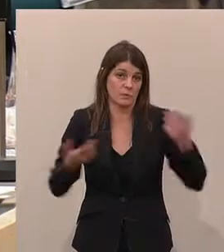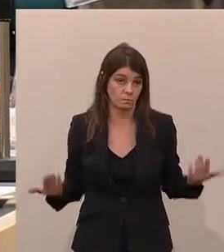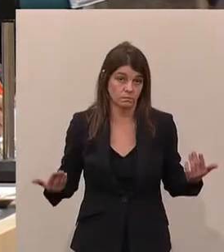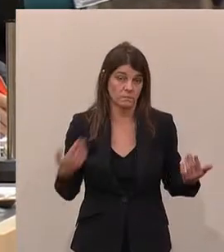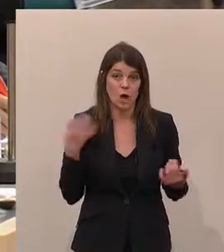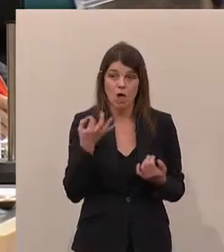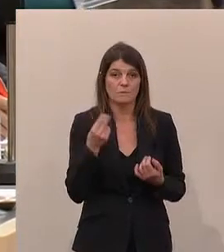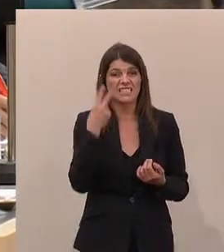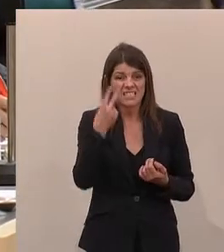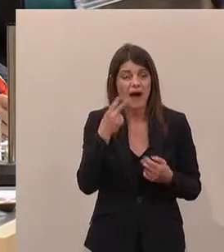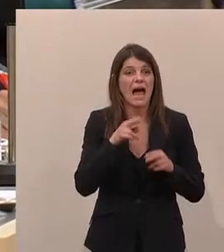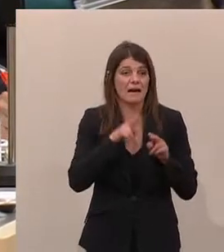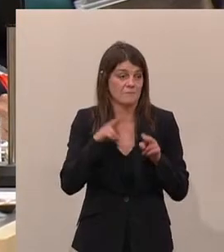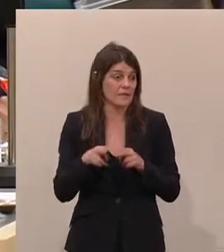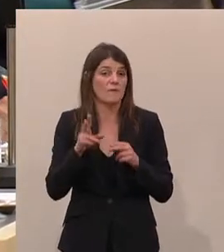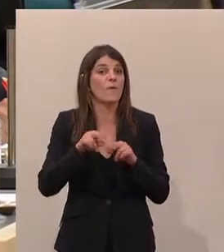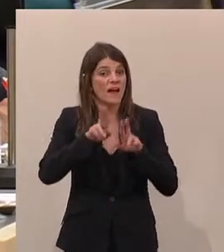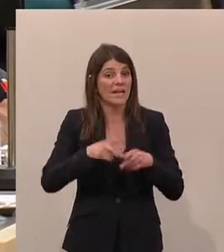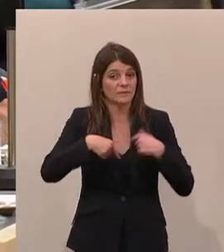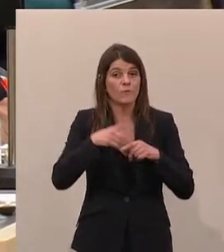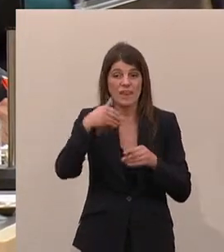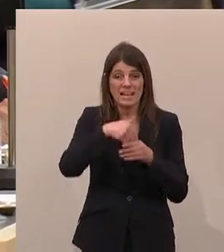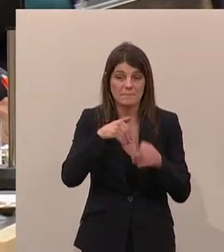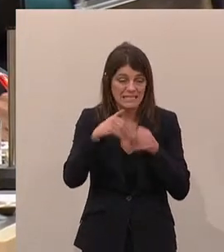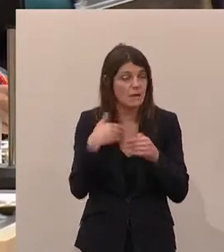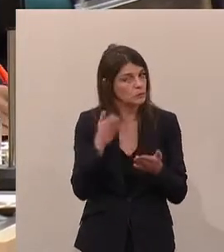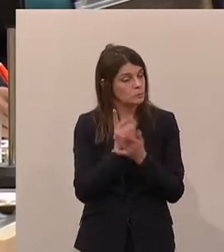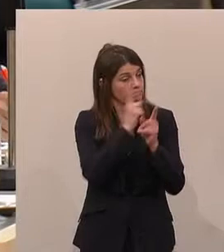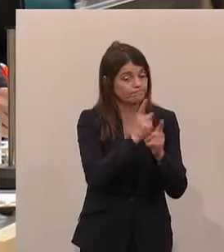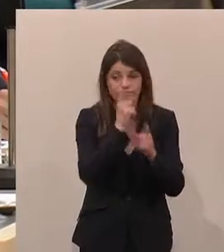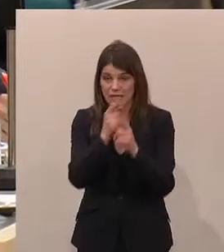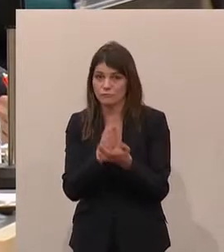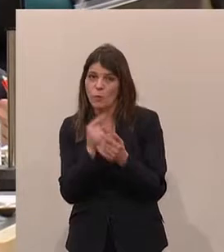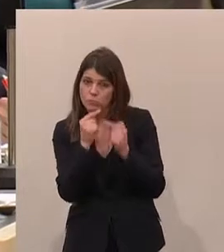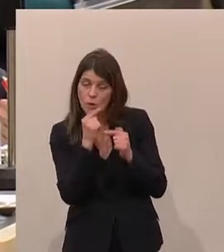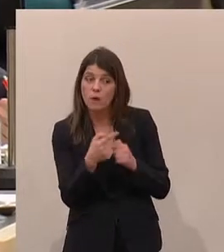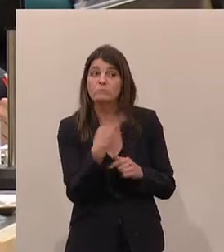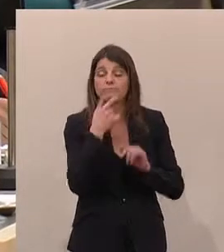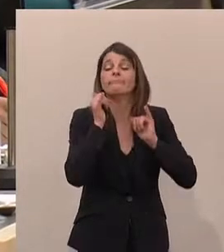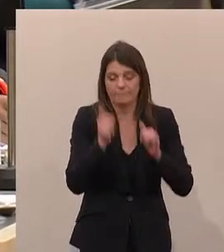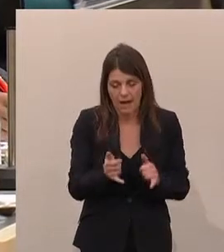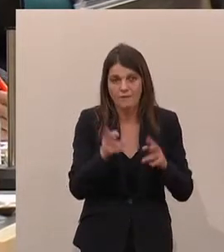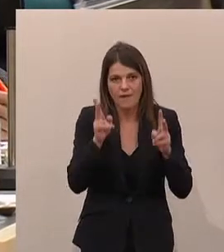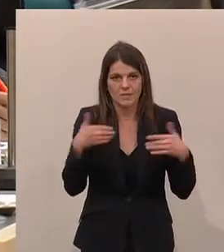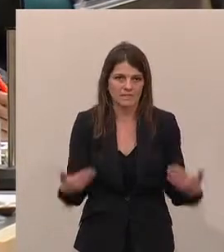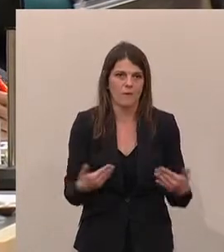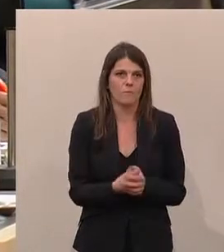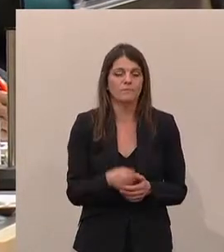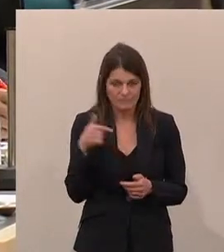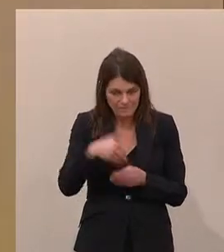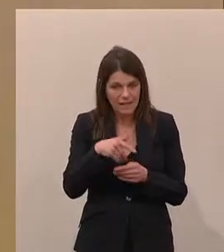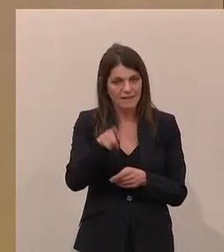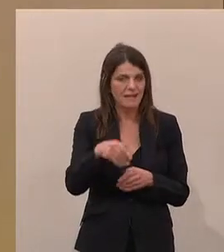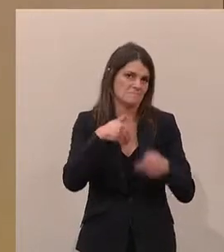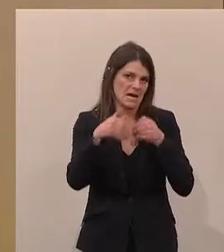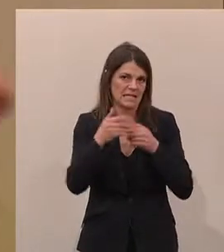mit zwei Juristen aus der Rechtssektion des Innenministeriums gesprochen. Und die haben mir bestätigt, ja, sie sehen das auch als